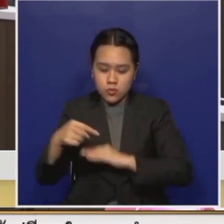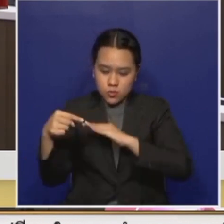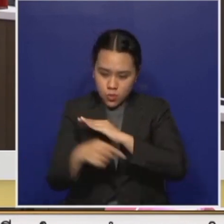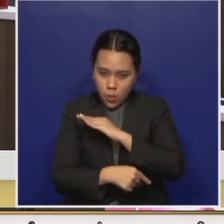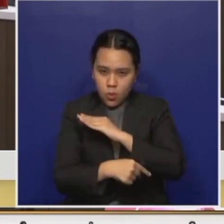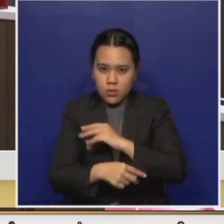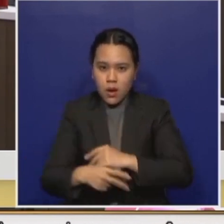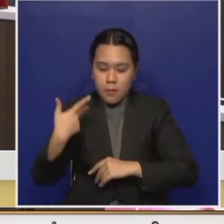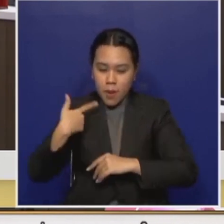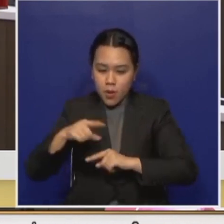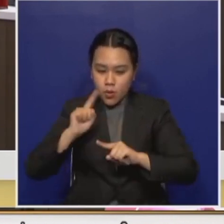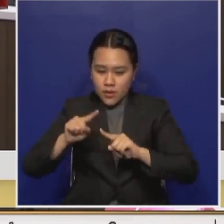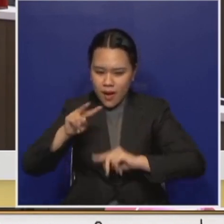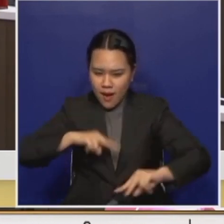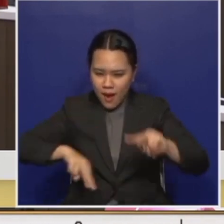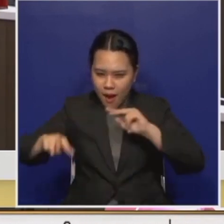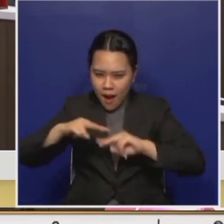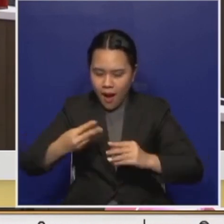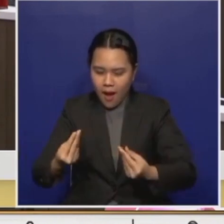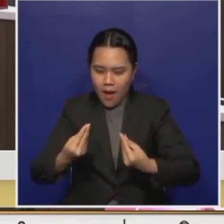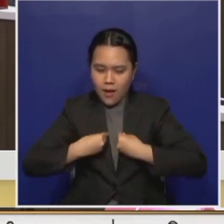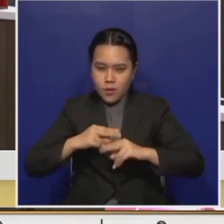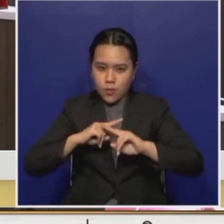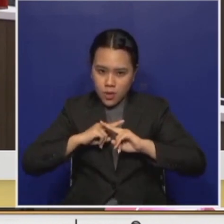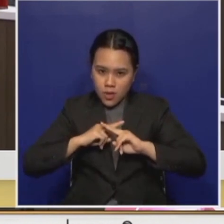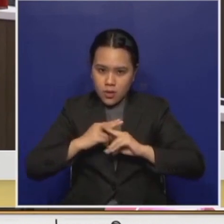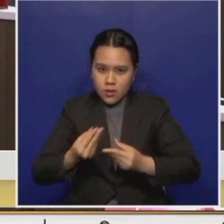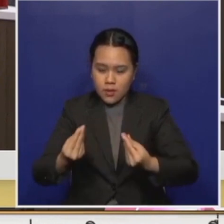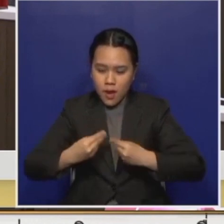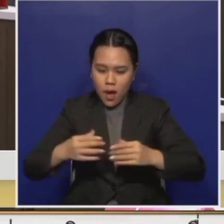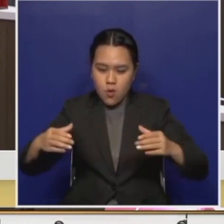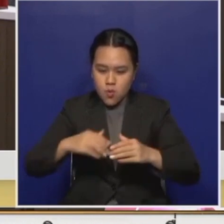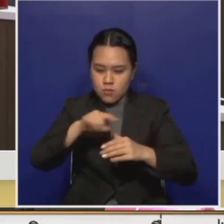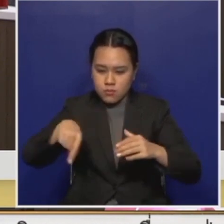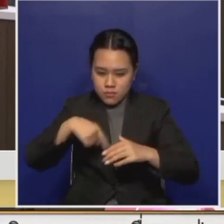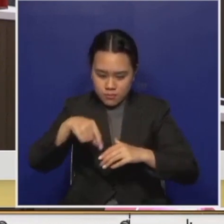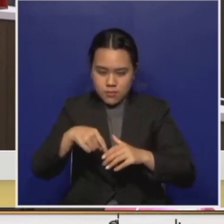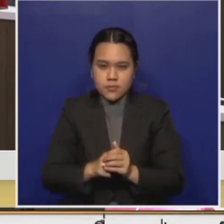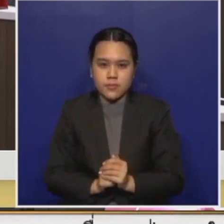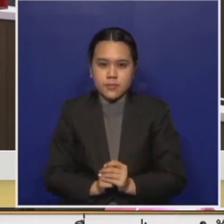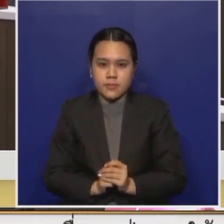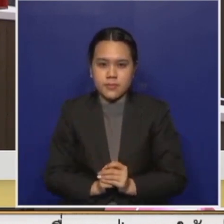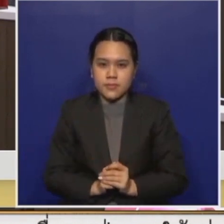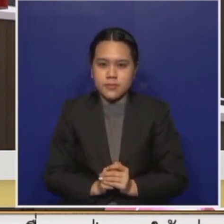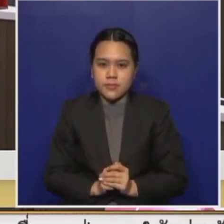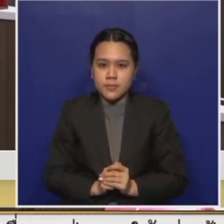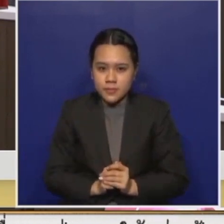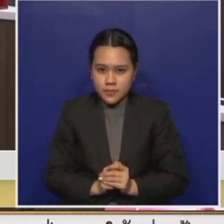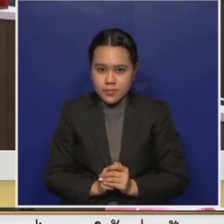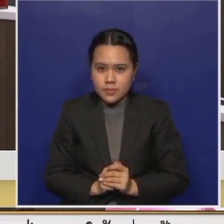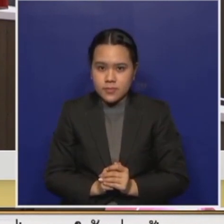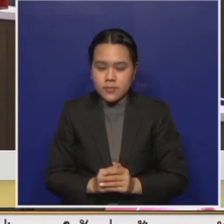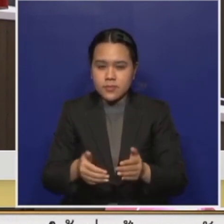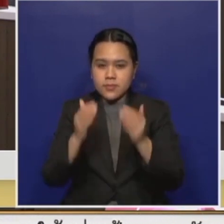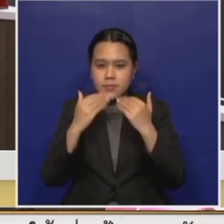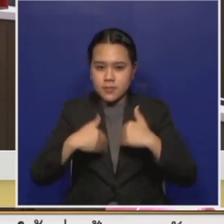ื่ต่ไปครับเรื่องของจารี้ธร